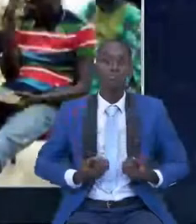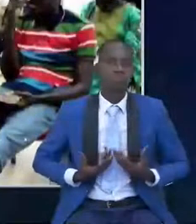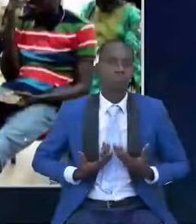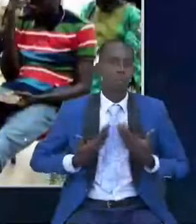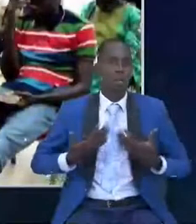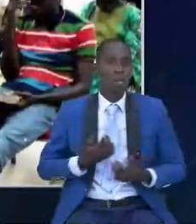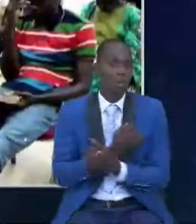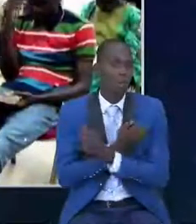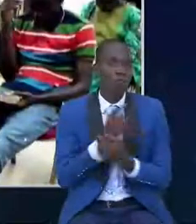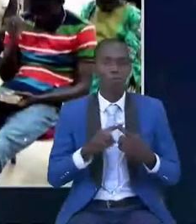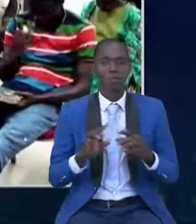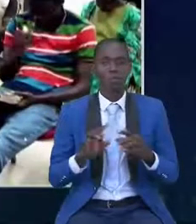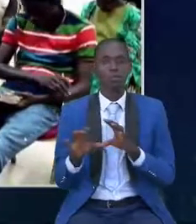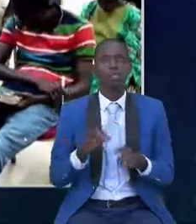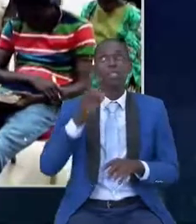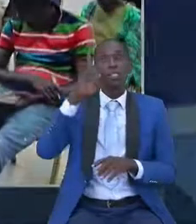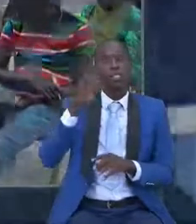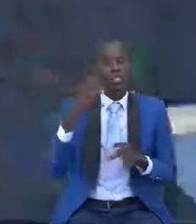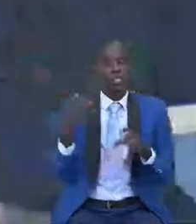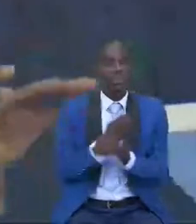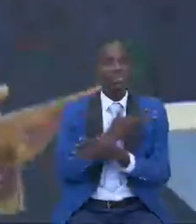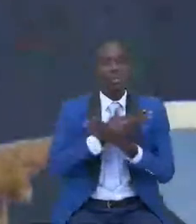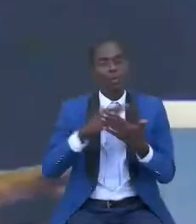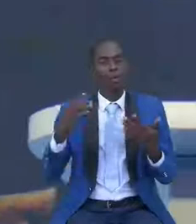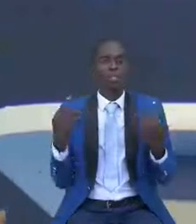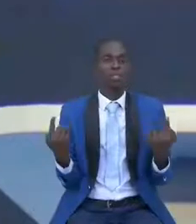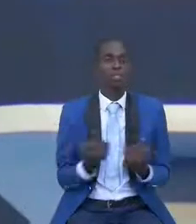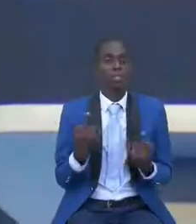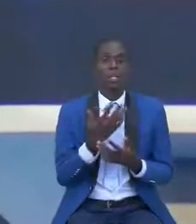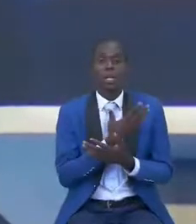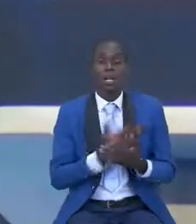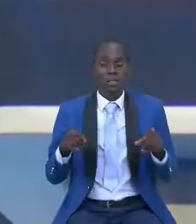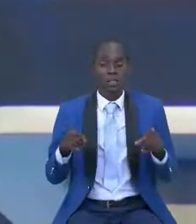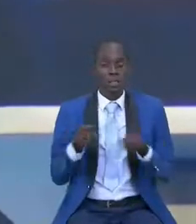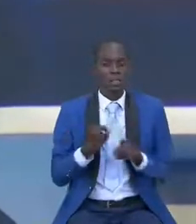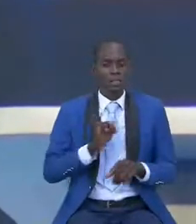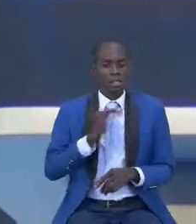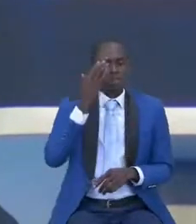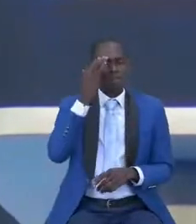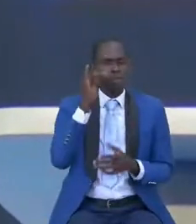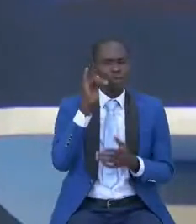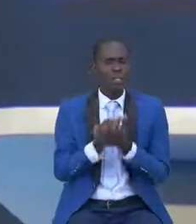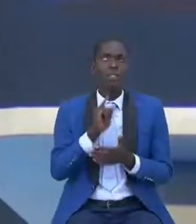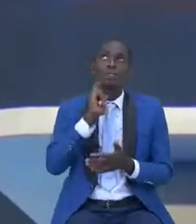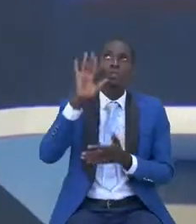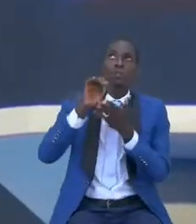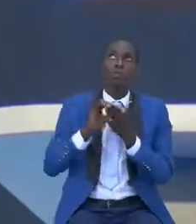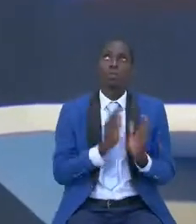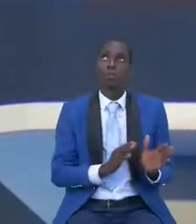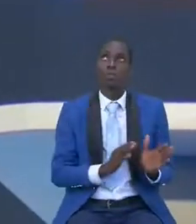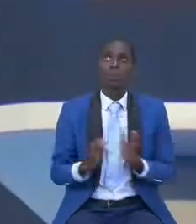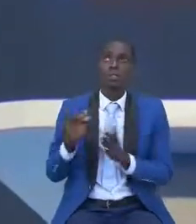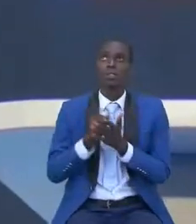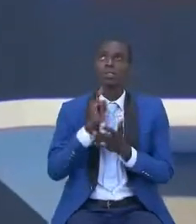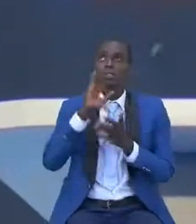Et c'est ce qu'il aime faire. Il ôte les péchés. Et comme je